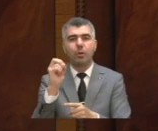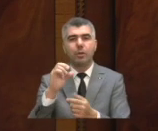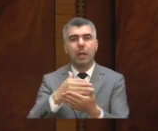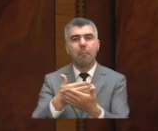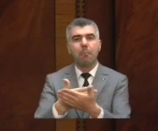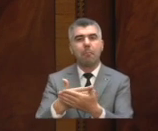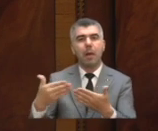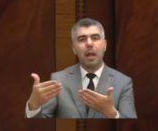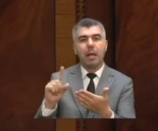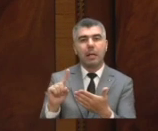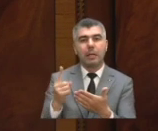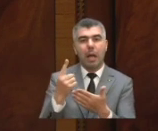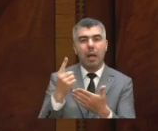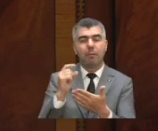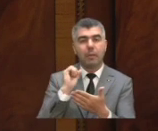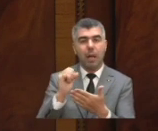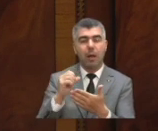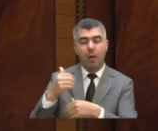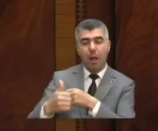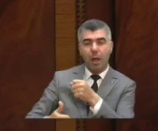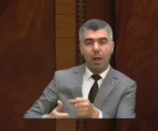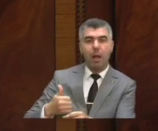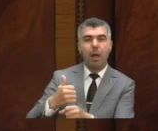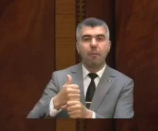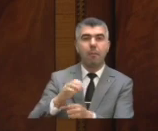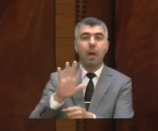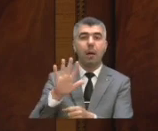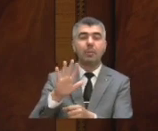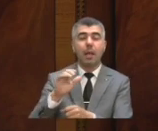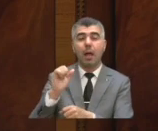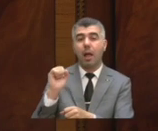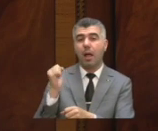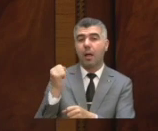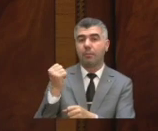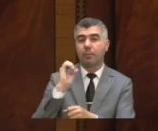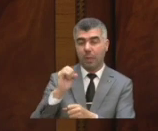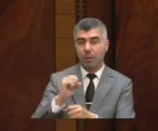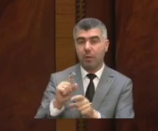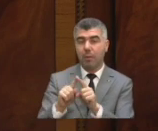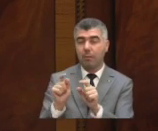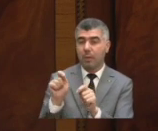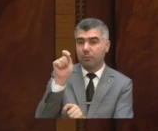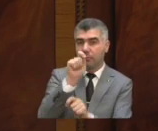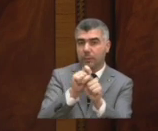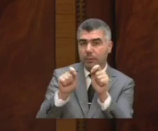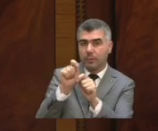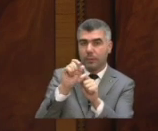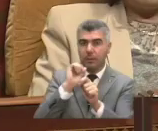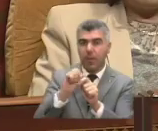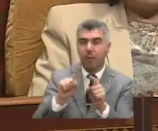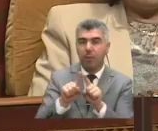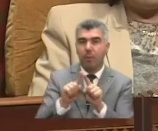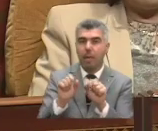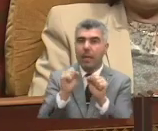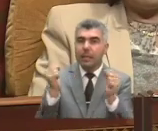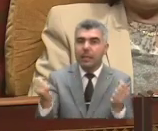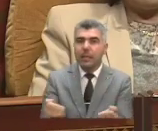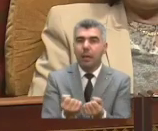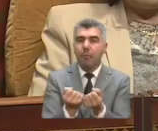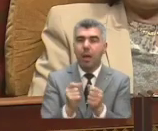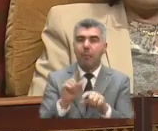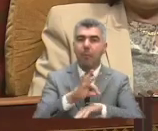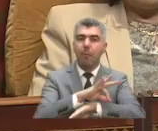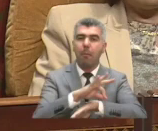درهم على مدى خمس سنوات وسيتم انجازه عن طريق وكاله تنميه الاطلس